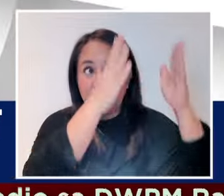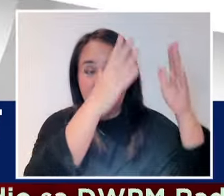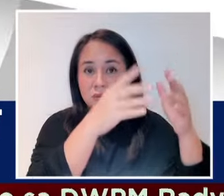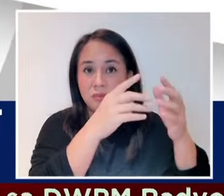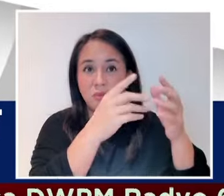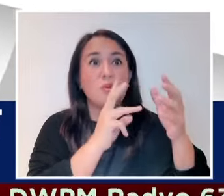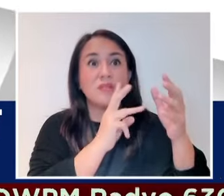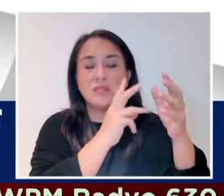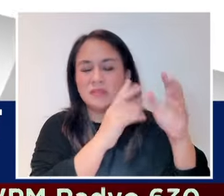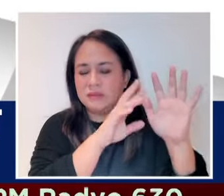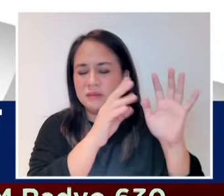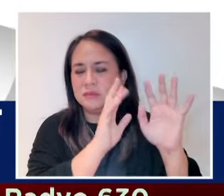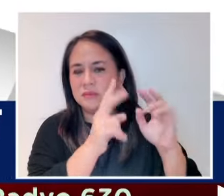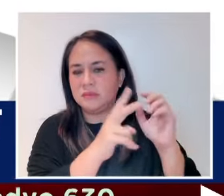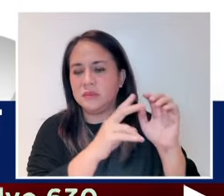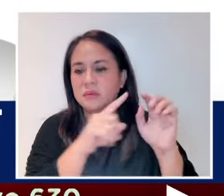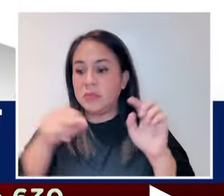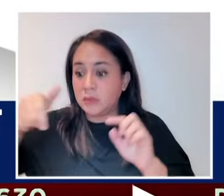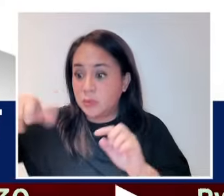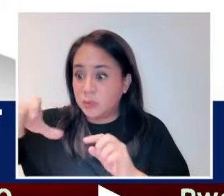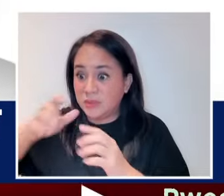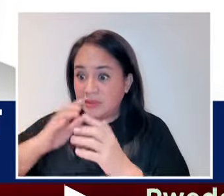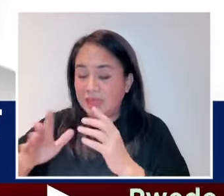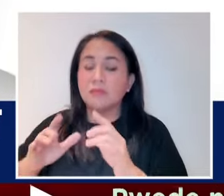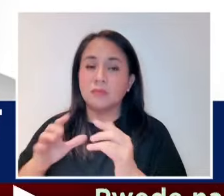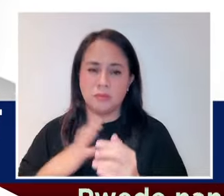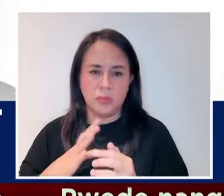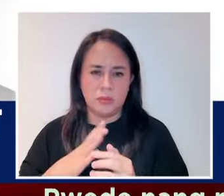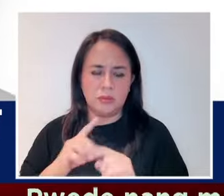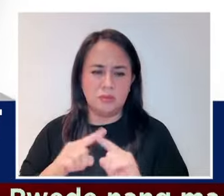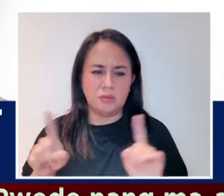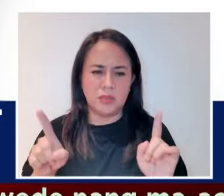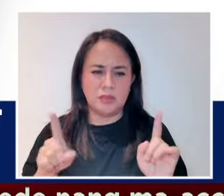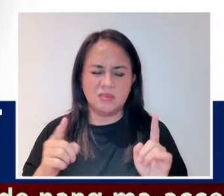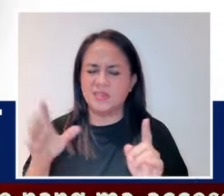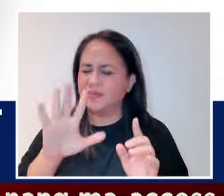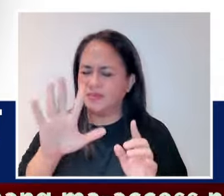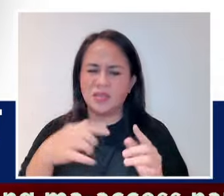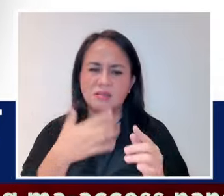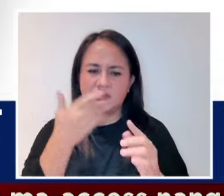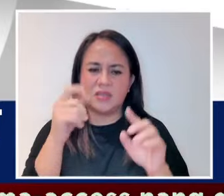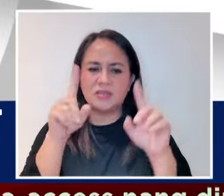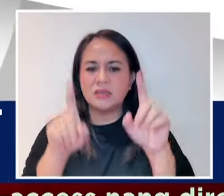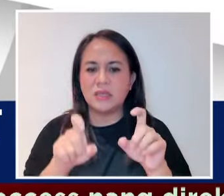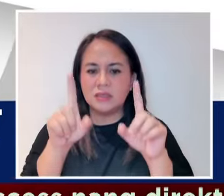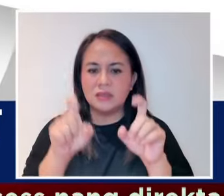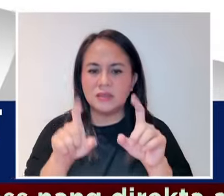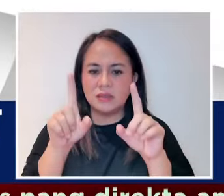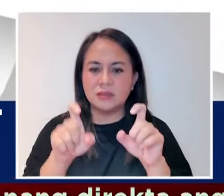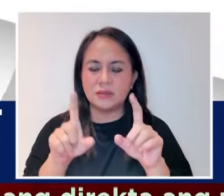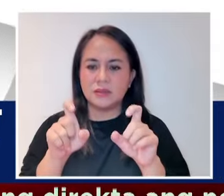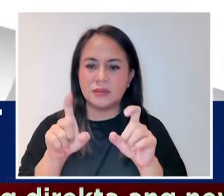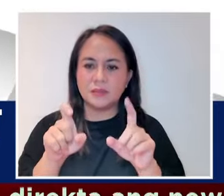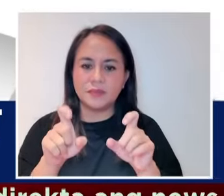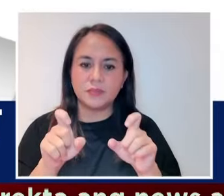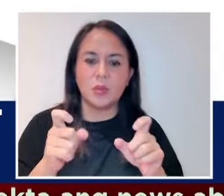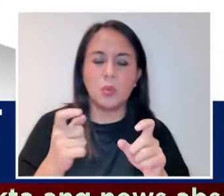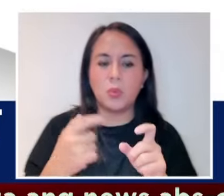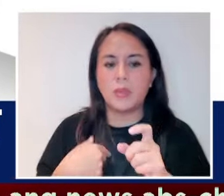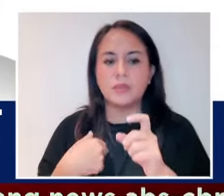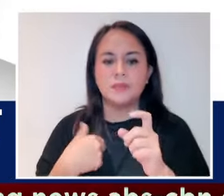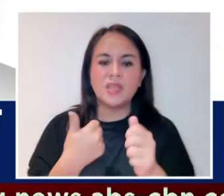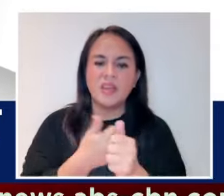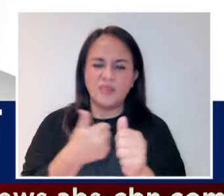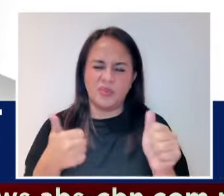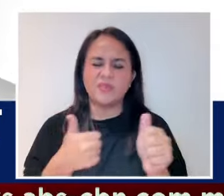can. Kaya lang, dahil nga rito, nagtetest pa tayo eh. Part of the containment and prevention measure natin is iwasan na lang